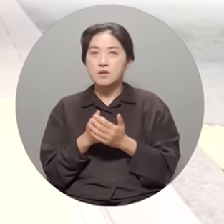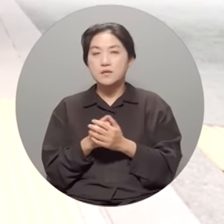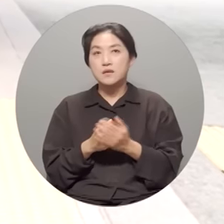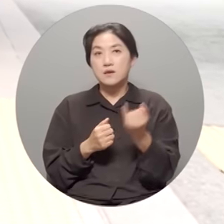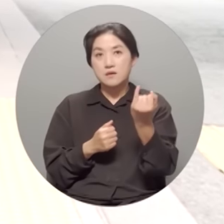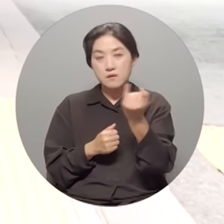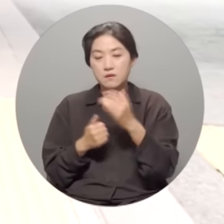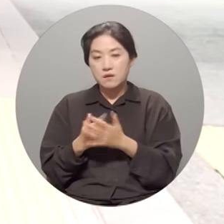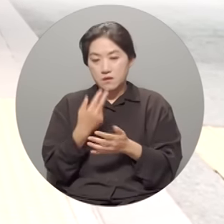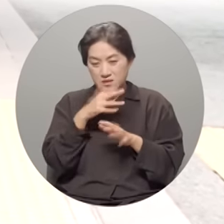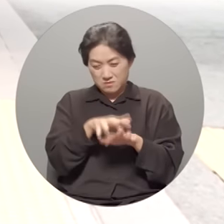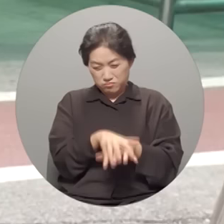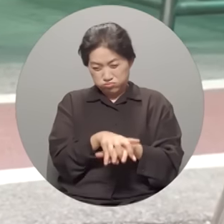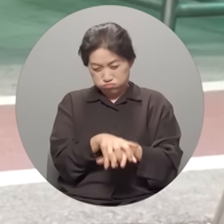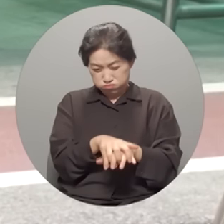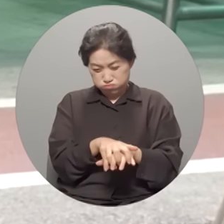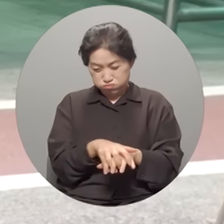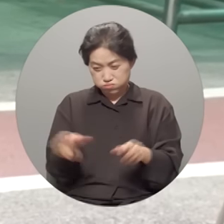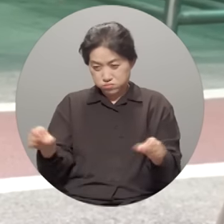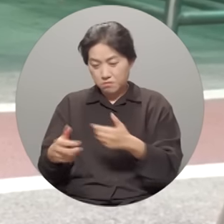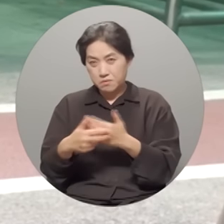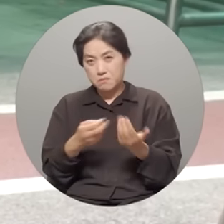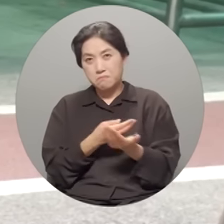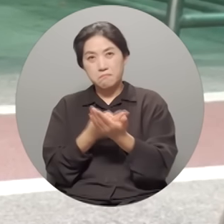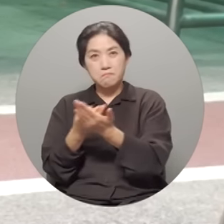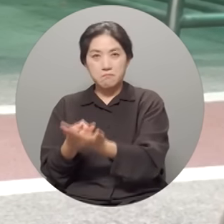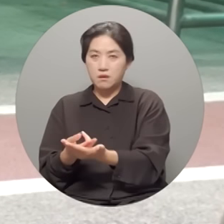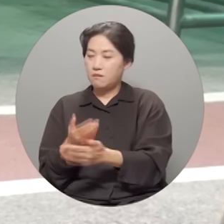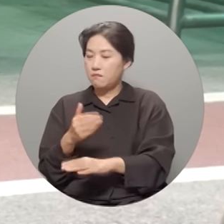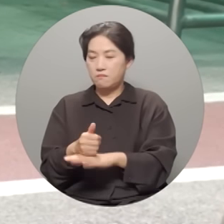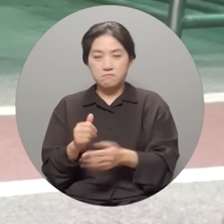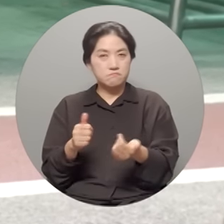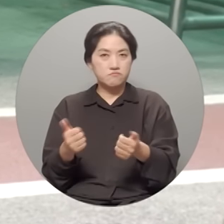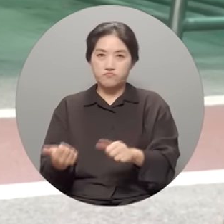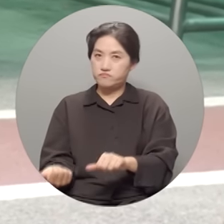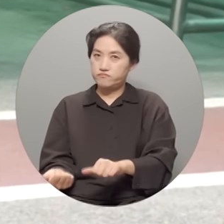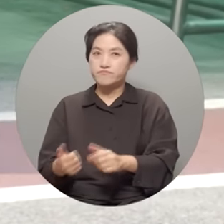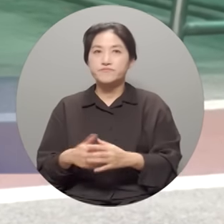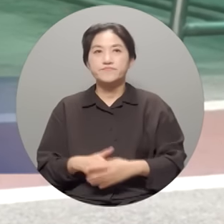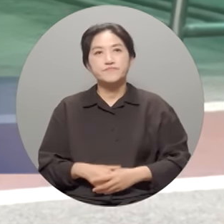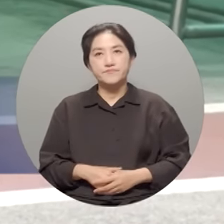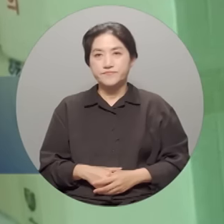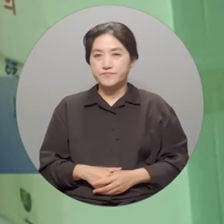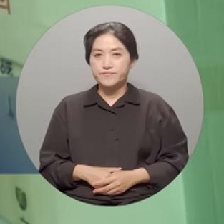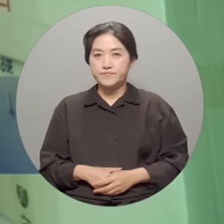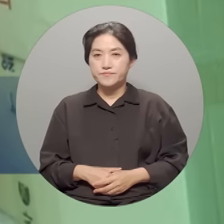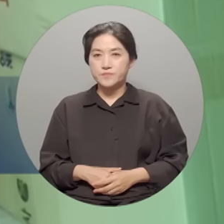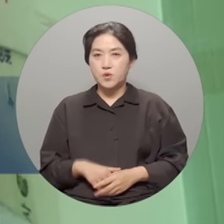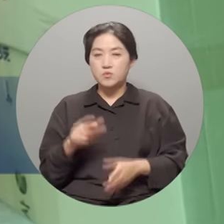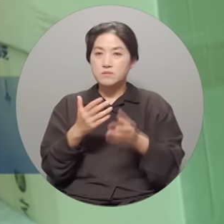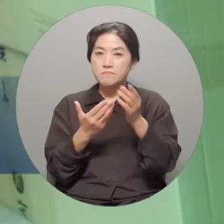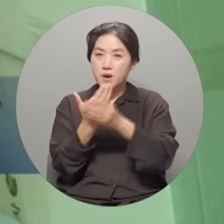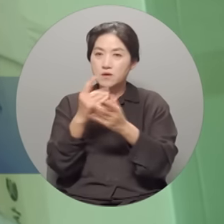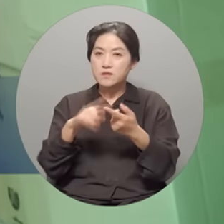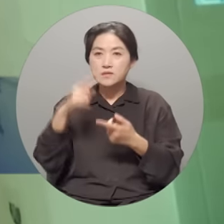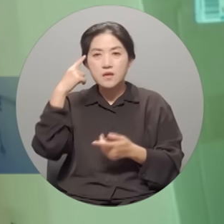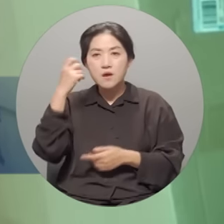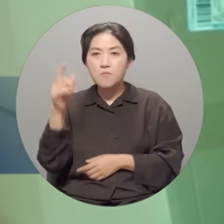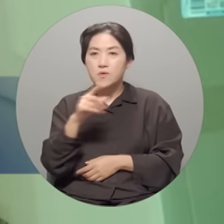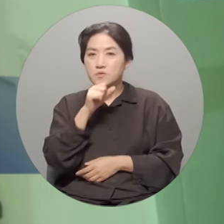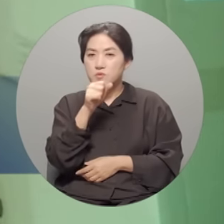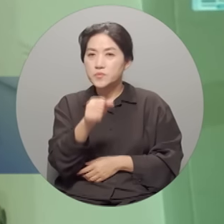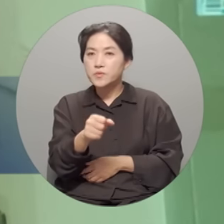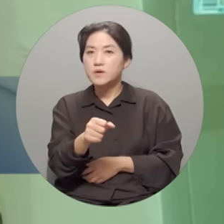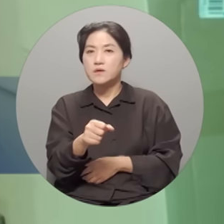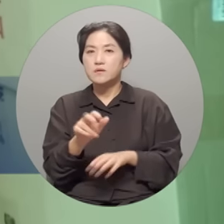여성은 심폐소생술을 받으며 근처 병원으로 옮겨졌지만 숨졌습니다. 오늘 사고 관련해서는 어떤 입장이시면지만 좀 듣고 싶어서.